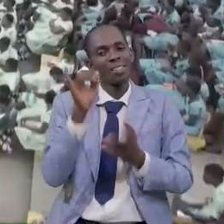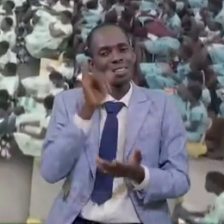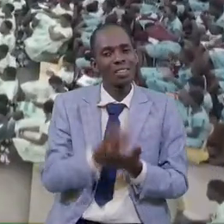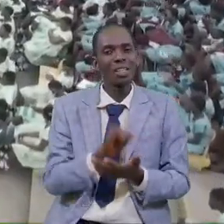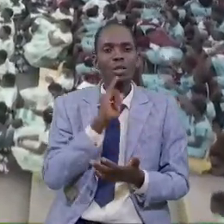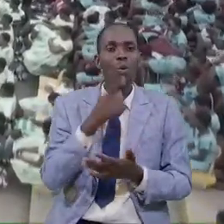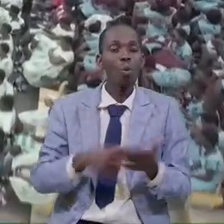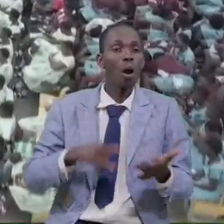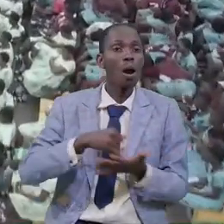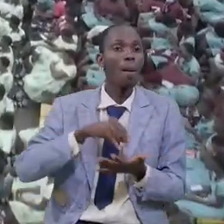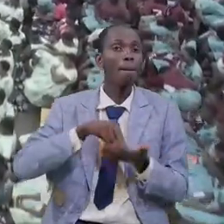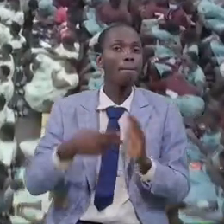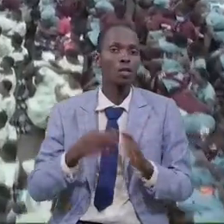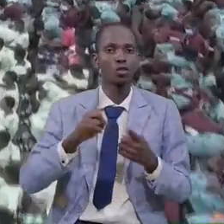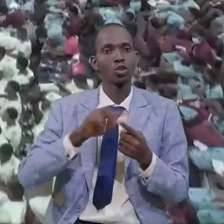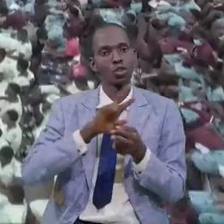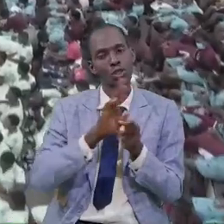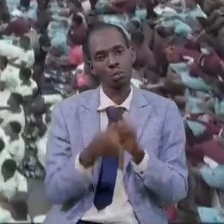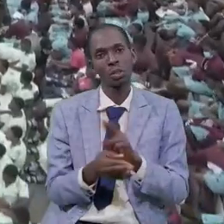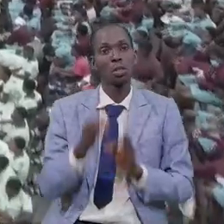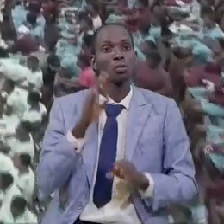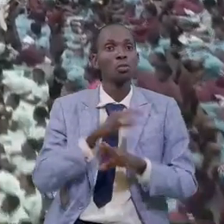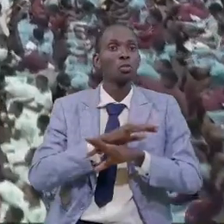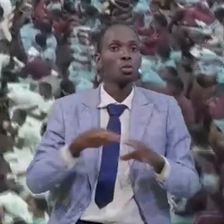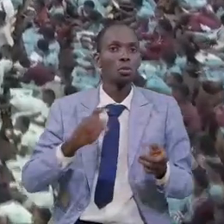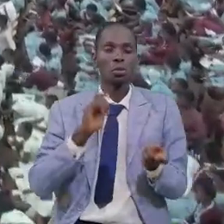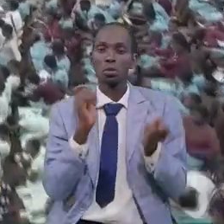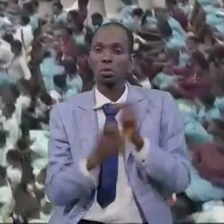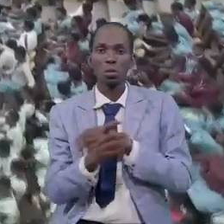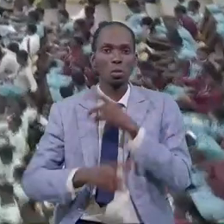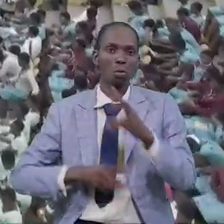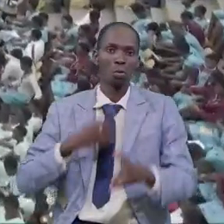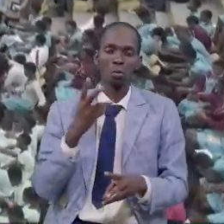Si tu veux changer le monde, si tu ne changes pas le monde à l'intérieur,